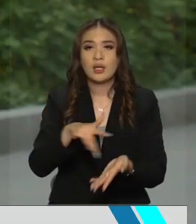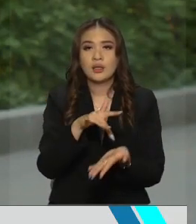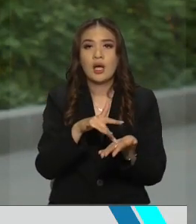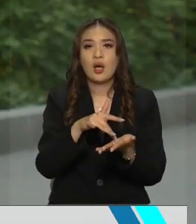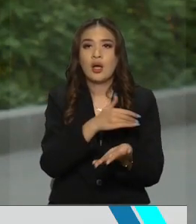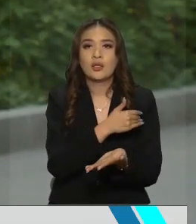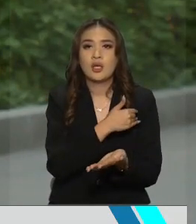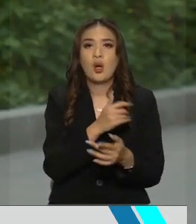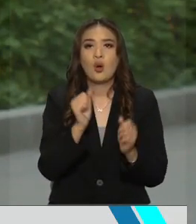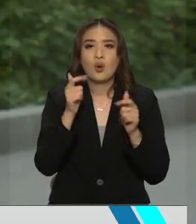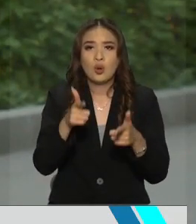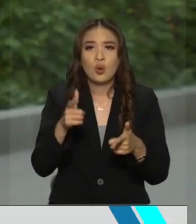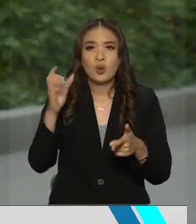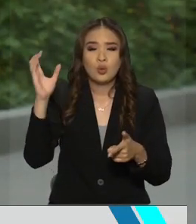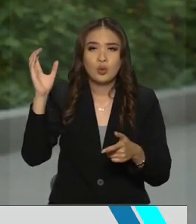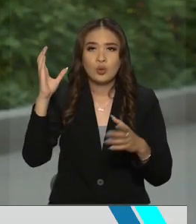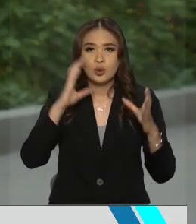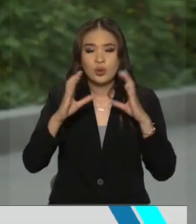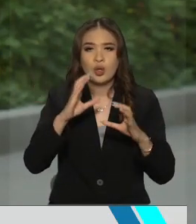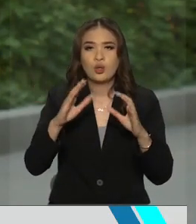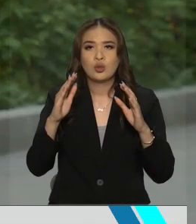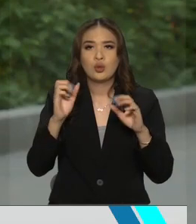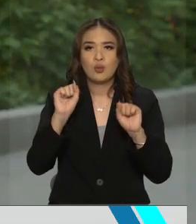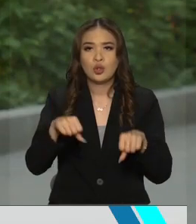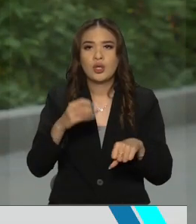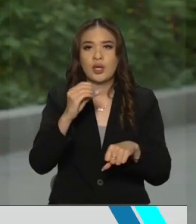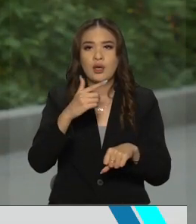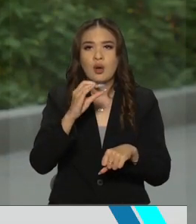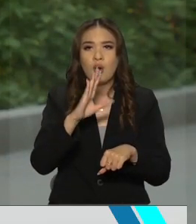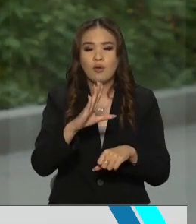келетін түлек үйінен шықпай-ақ, ешқайда бармай-ақ ЕГОВ арқылы